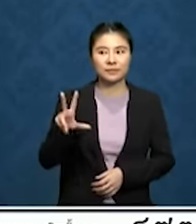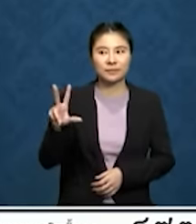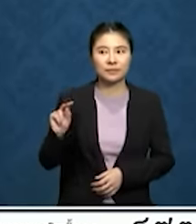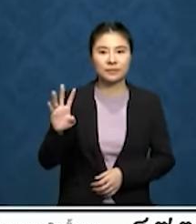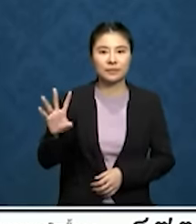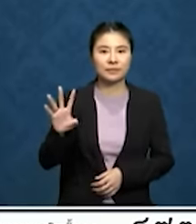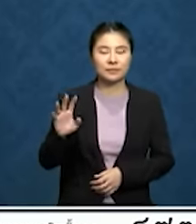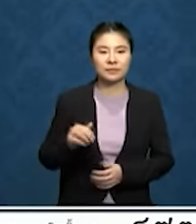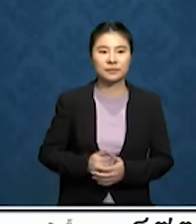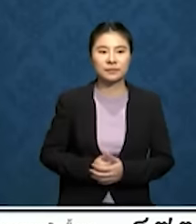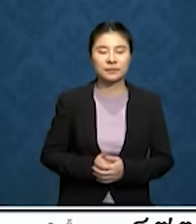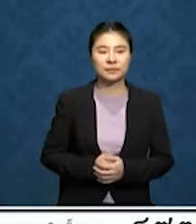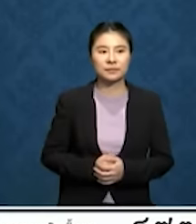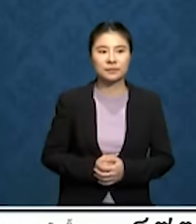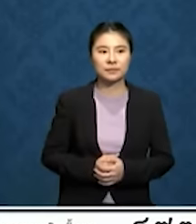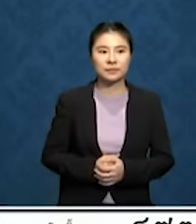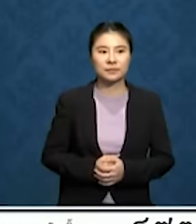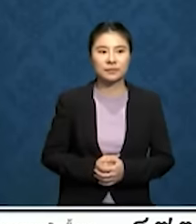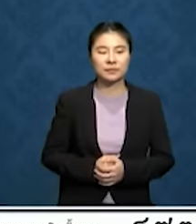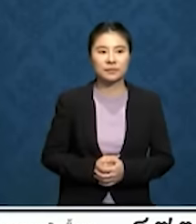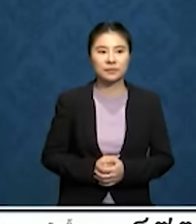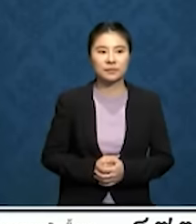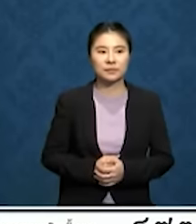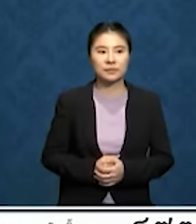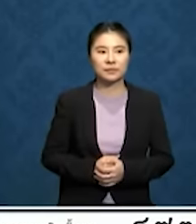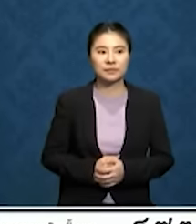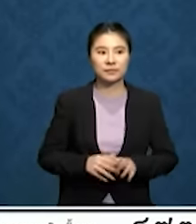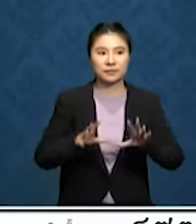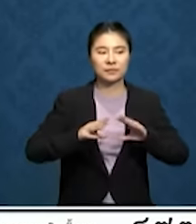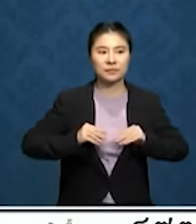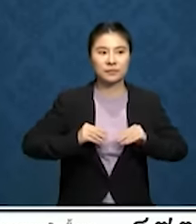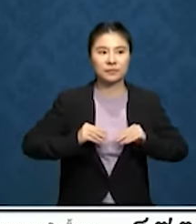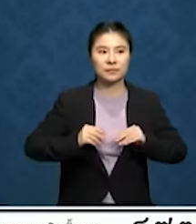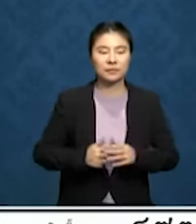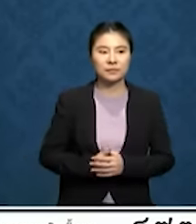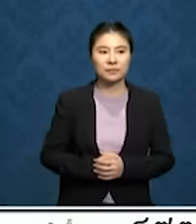234นายพงมนูทองหนัก เห็นชอบครับ